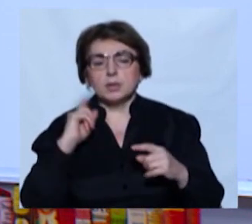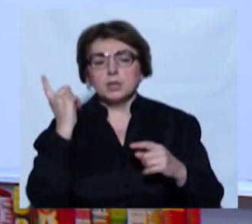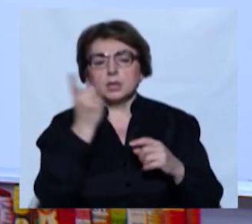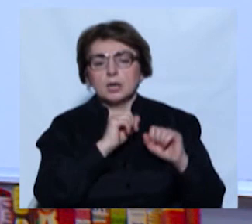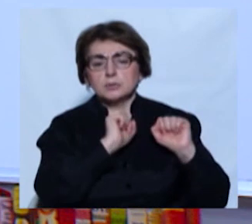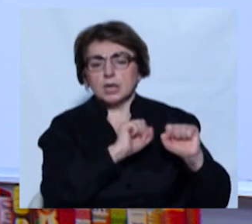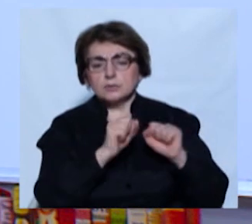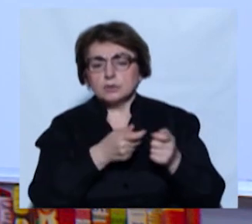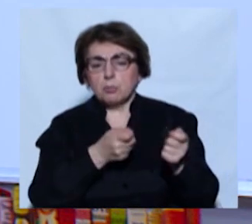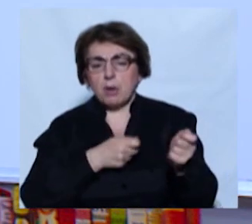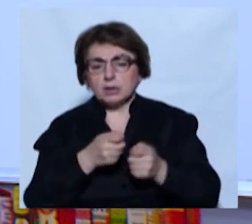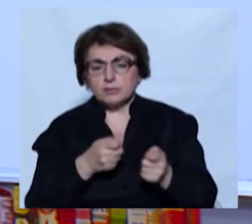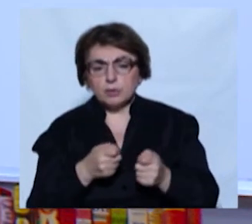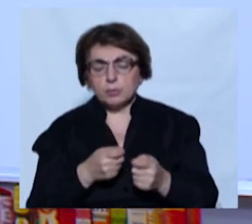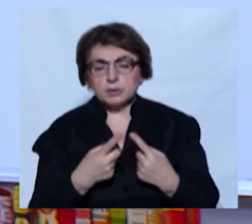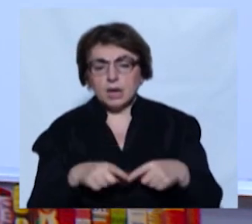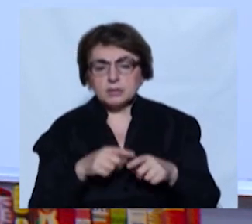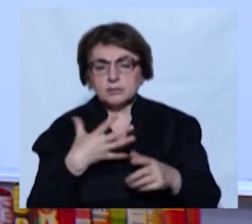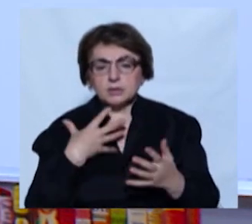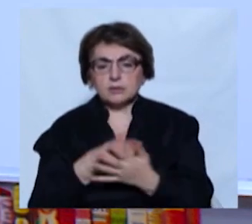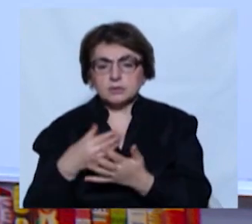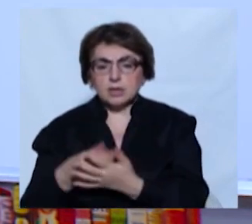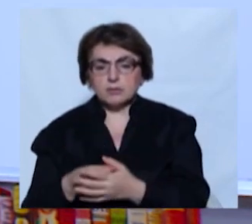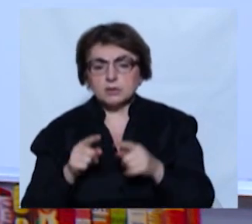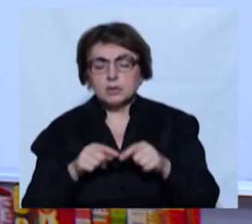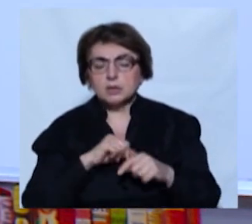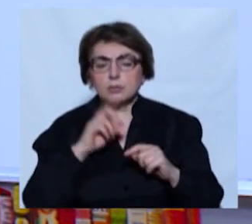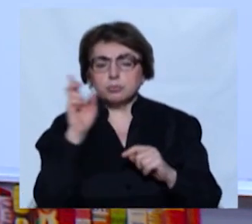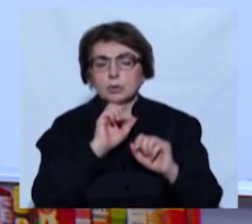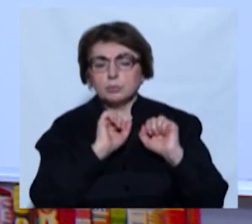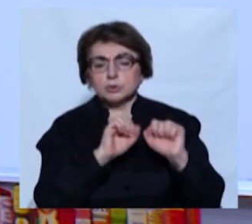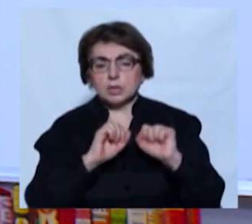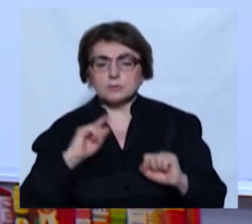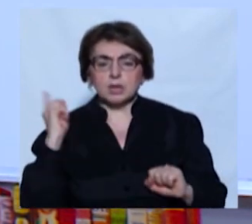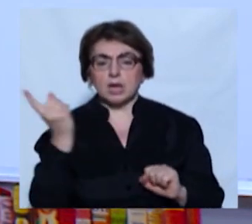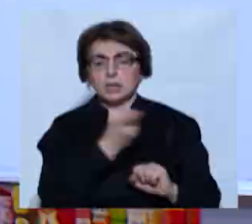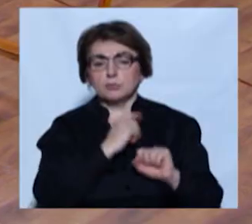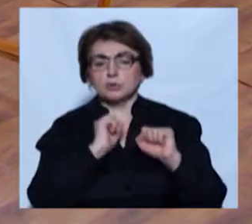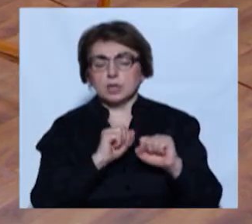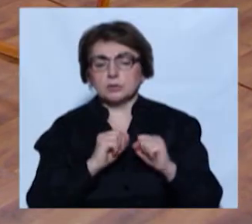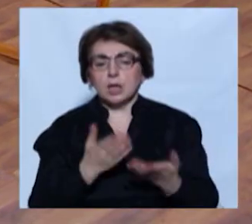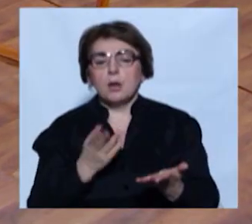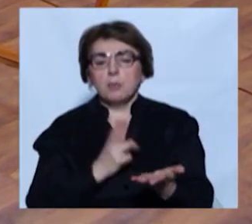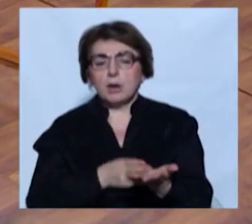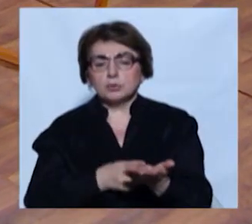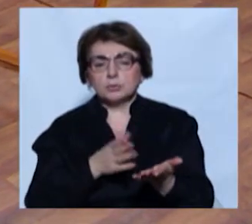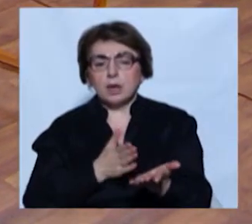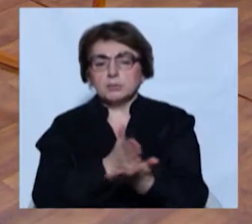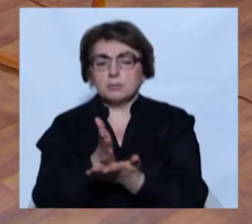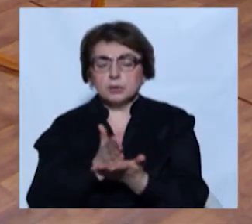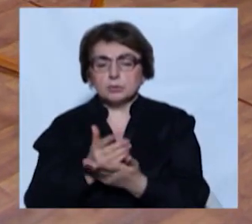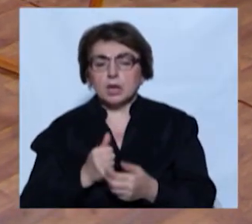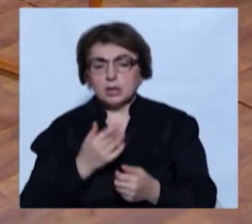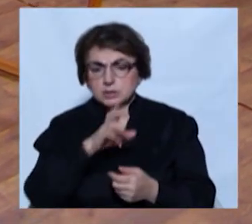დაცვითი მართველობა და ასევე თავისთავად ბუნების დაცვა, გარემოს დაცვა და ფაქტობრივად აი ამ მიმართულებით